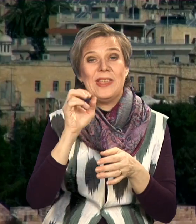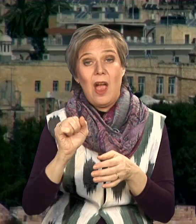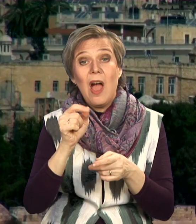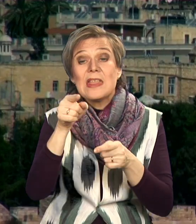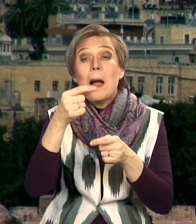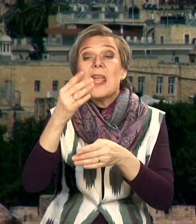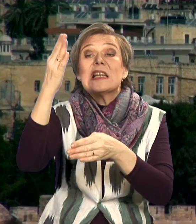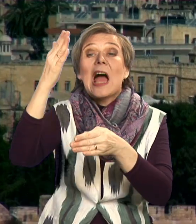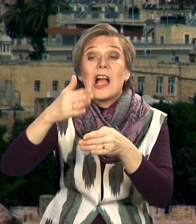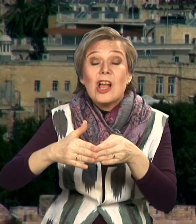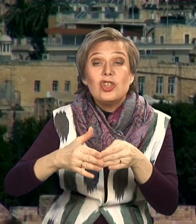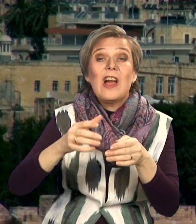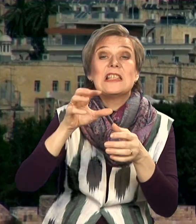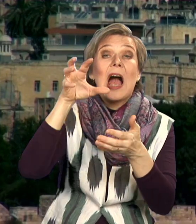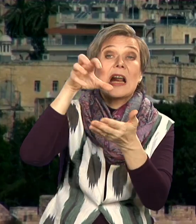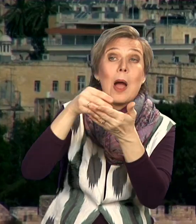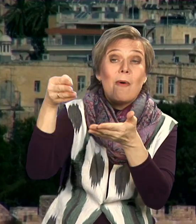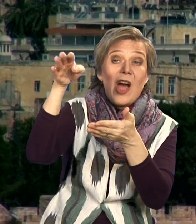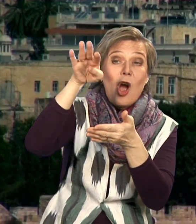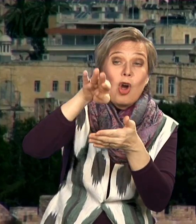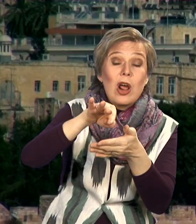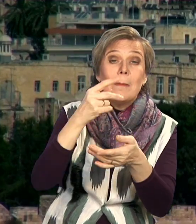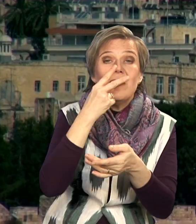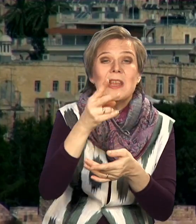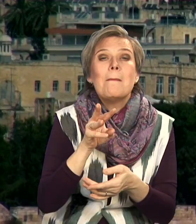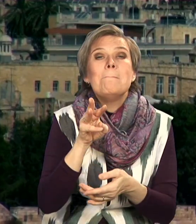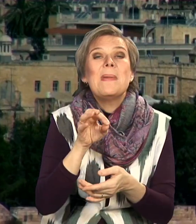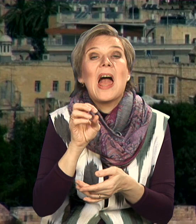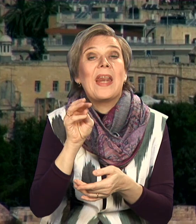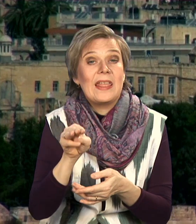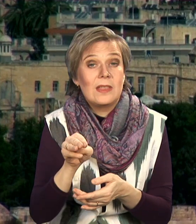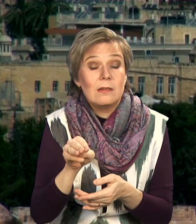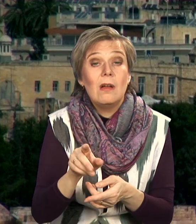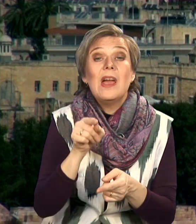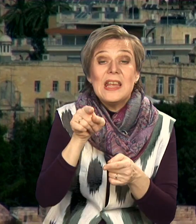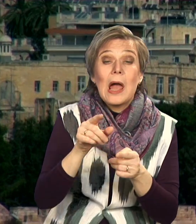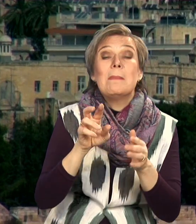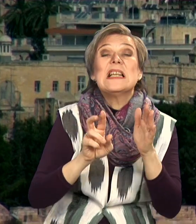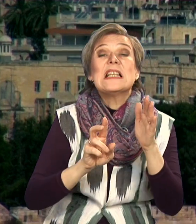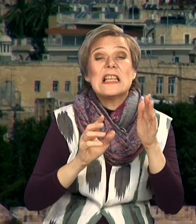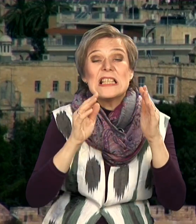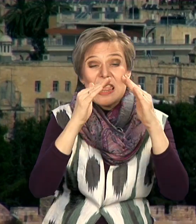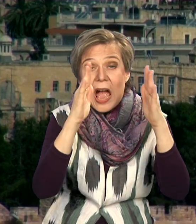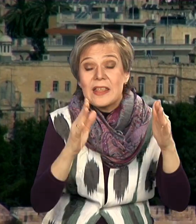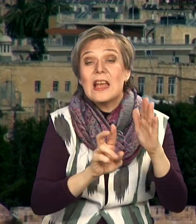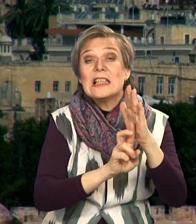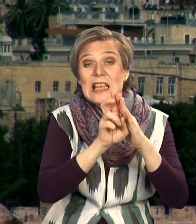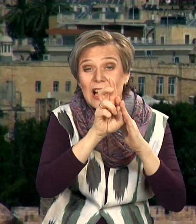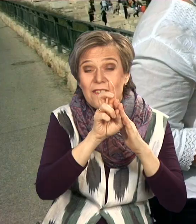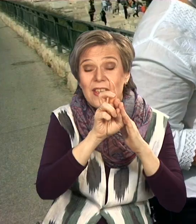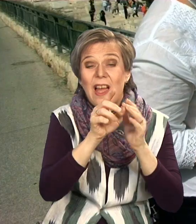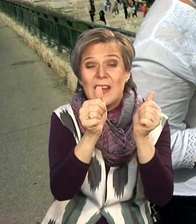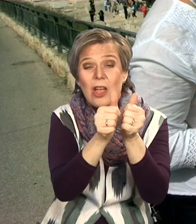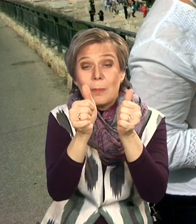вот заканчивается храмовая гора, и мы видим с вами минарет. И также здание церкви. Все рядышком. Это крепость